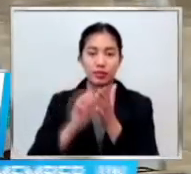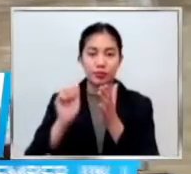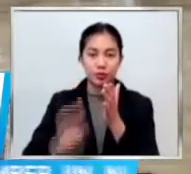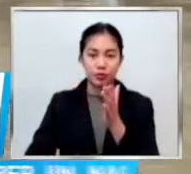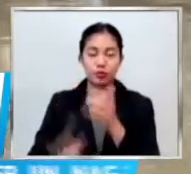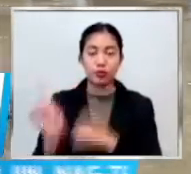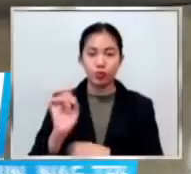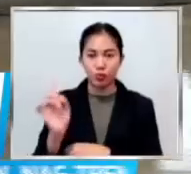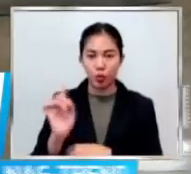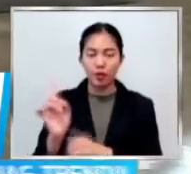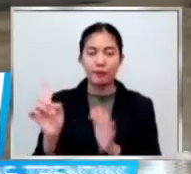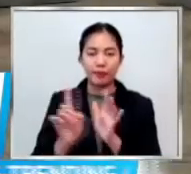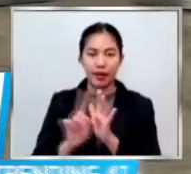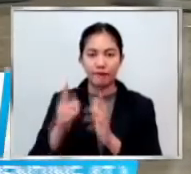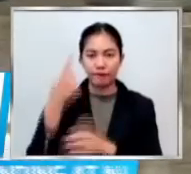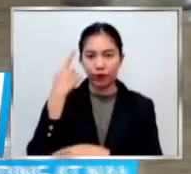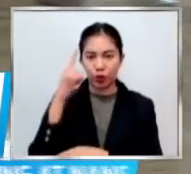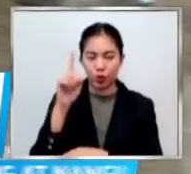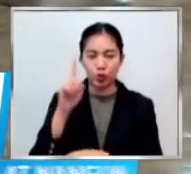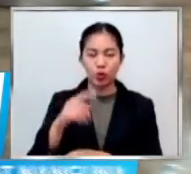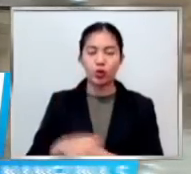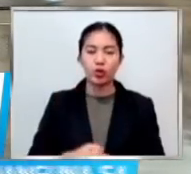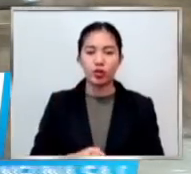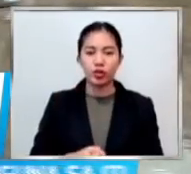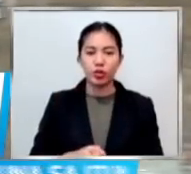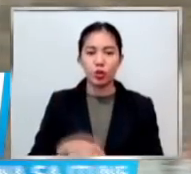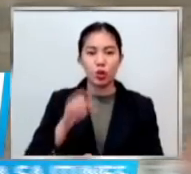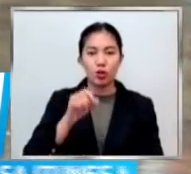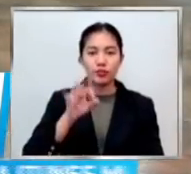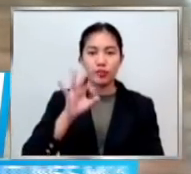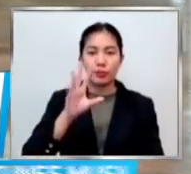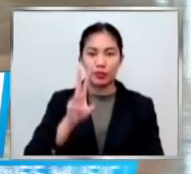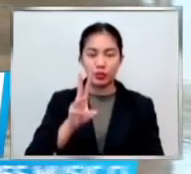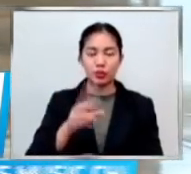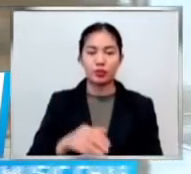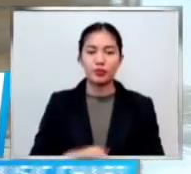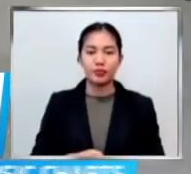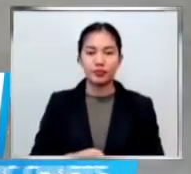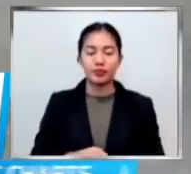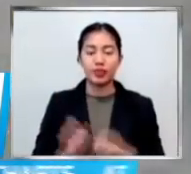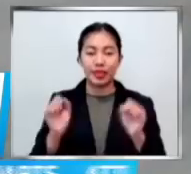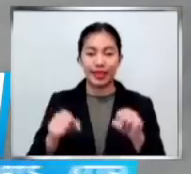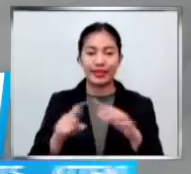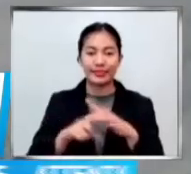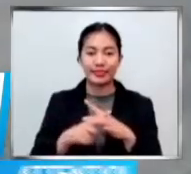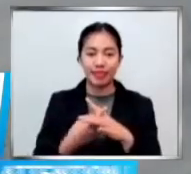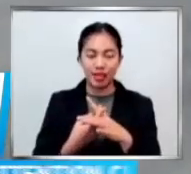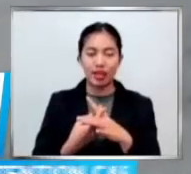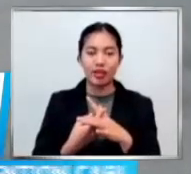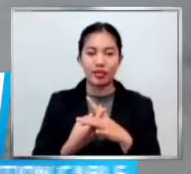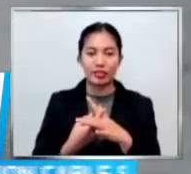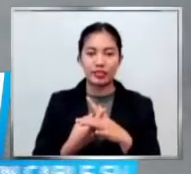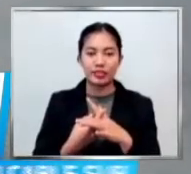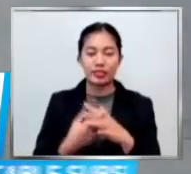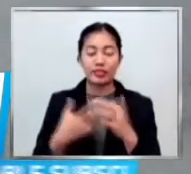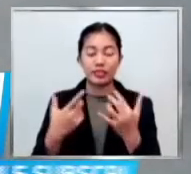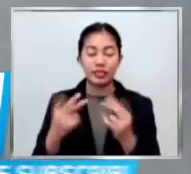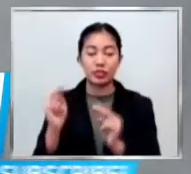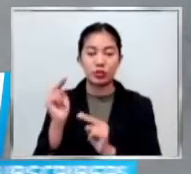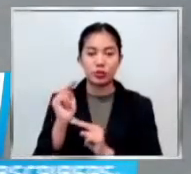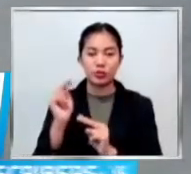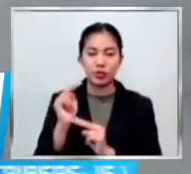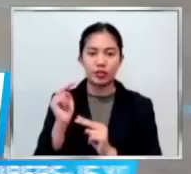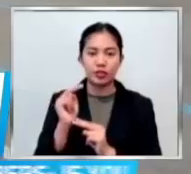restrictions sa mga papasok doong OFW. Epektibo ito bago matapos ang Nobyembre. Inatasan na ng ahensya